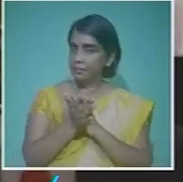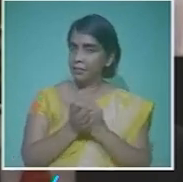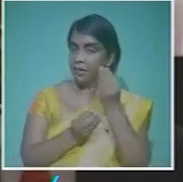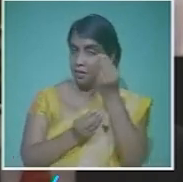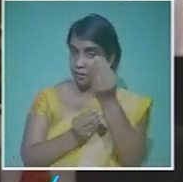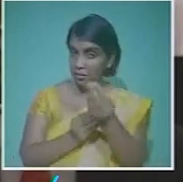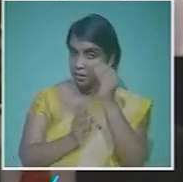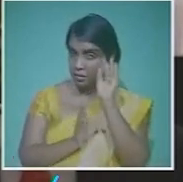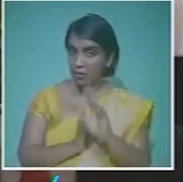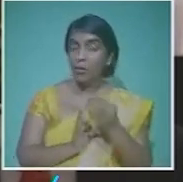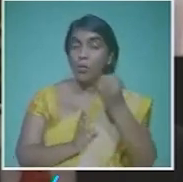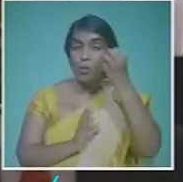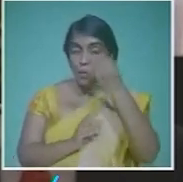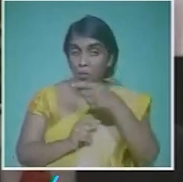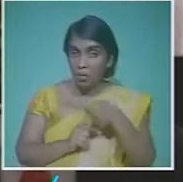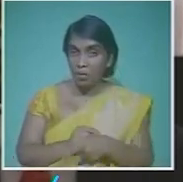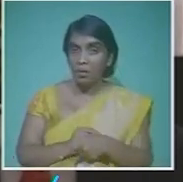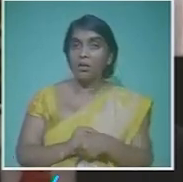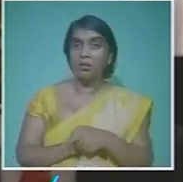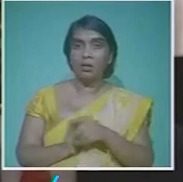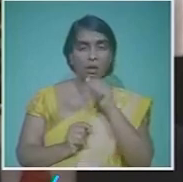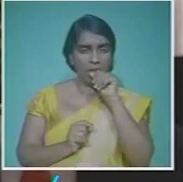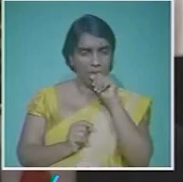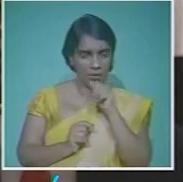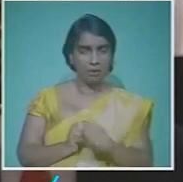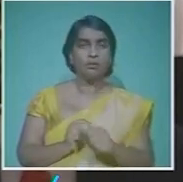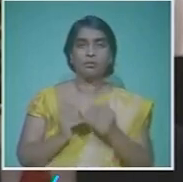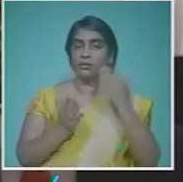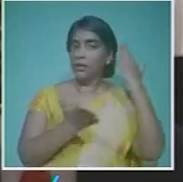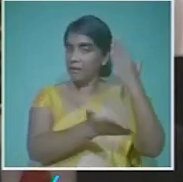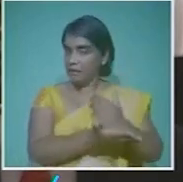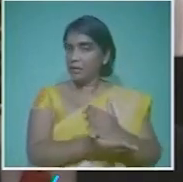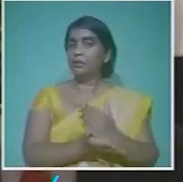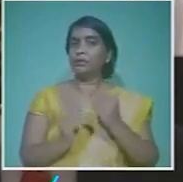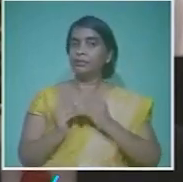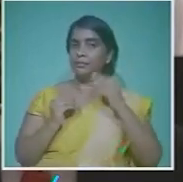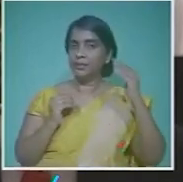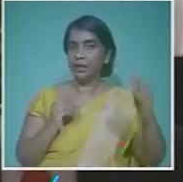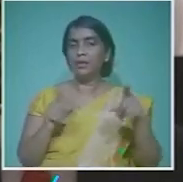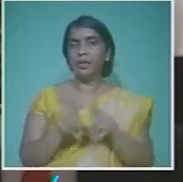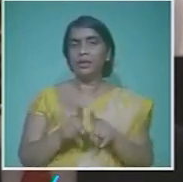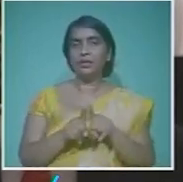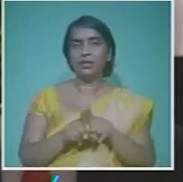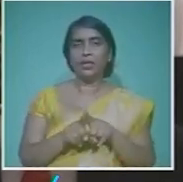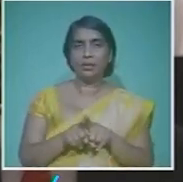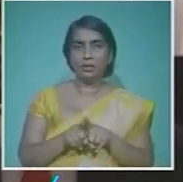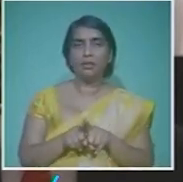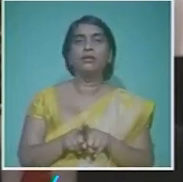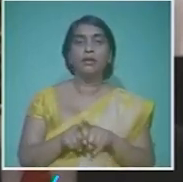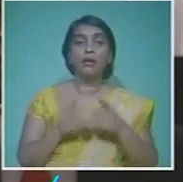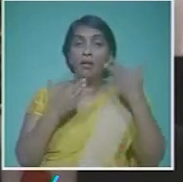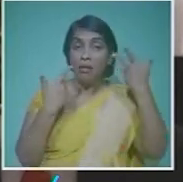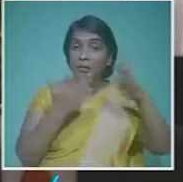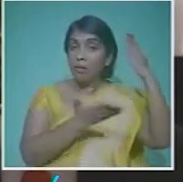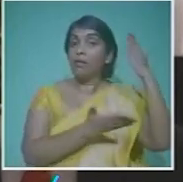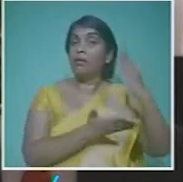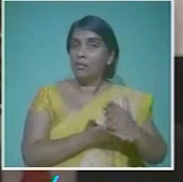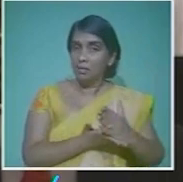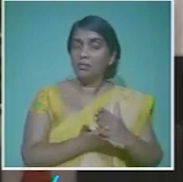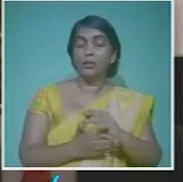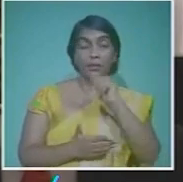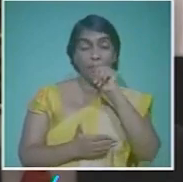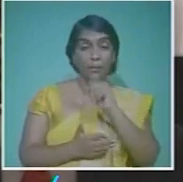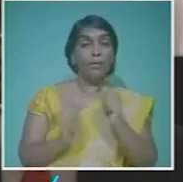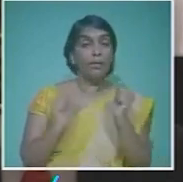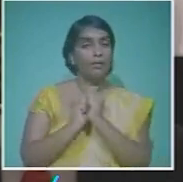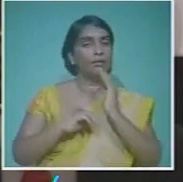දෙන්නවා නම් දෙන දවසේම සාධාරණ එක්සිට් එකක් යම් අවසාන දිනයක් අවසානයක් පිළිබඳ